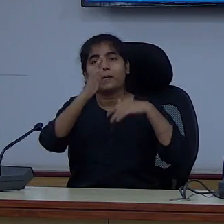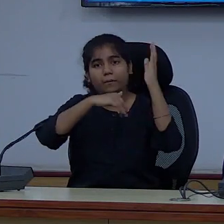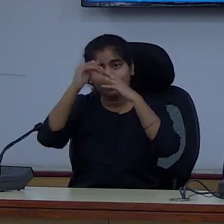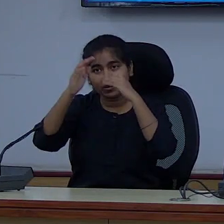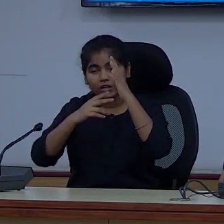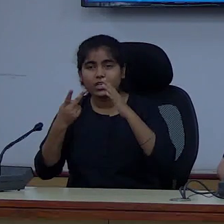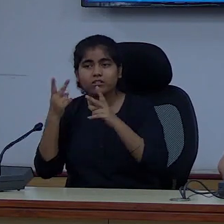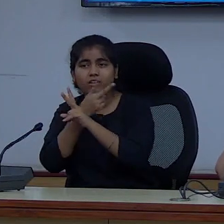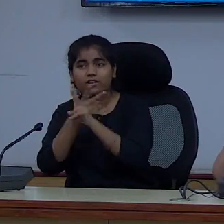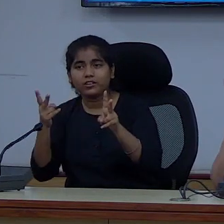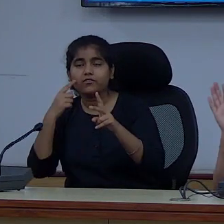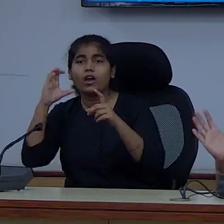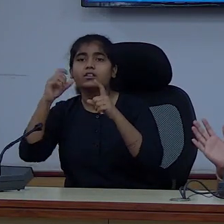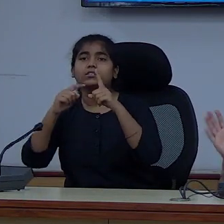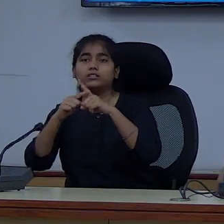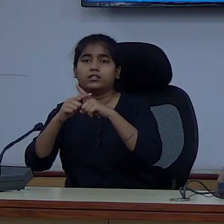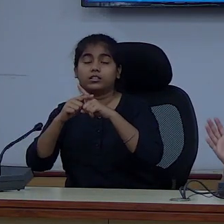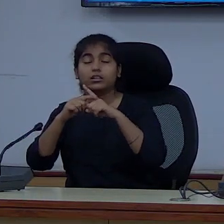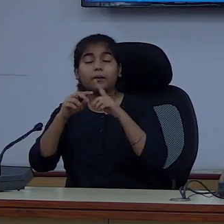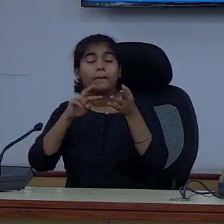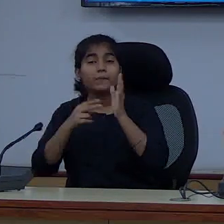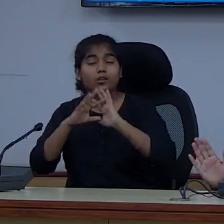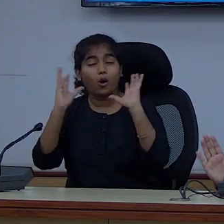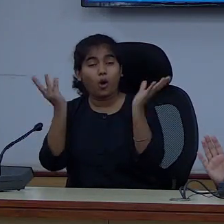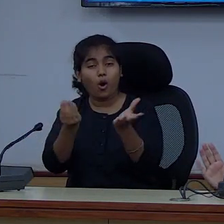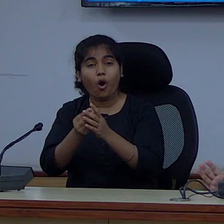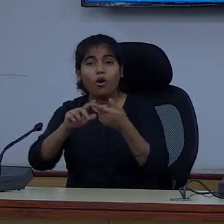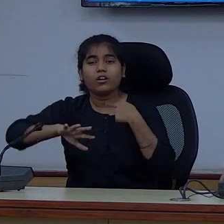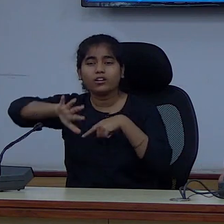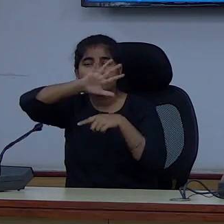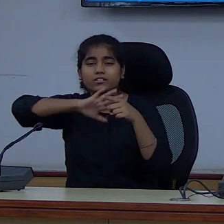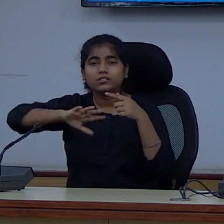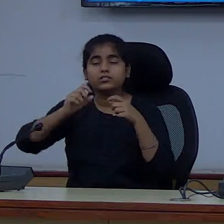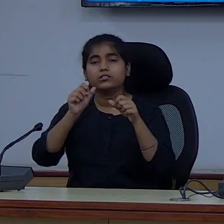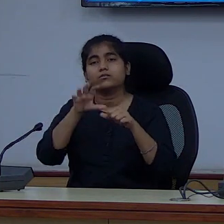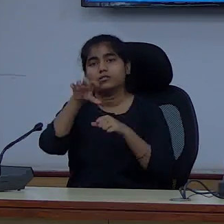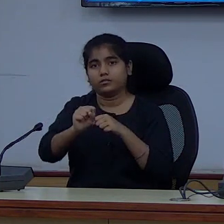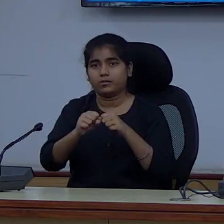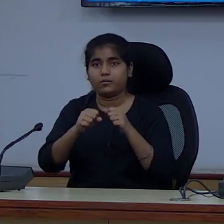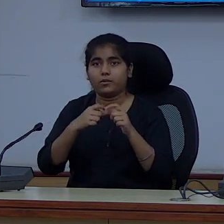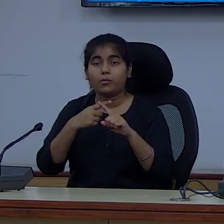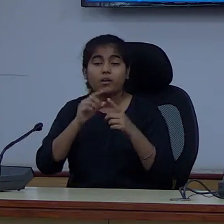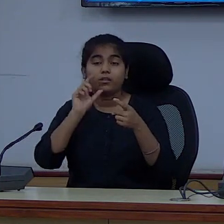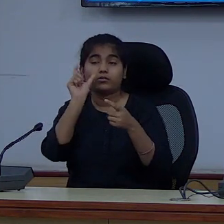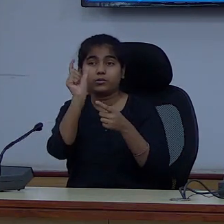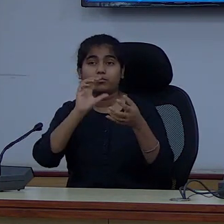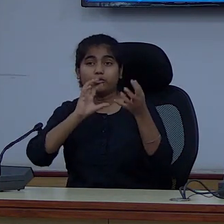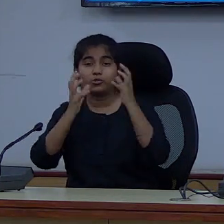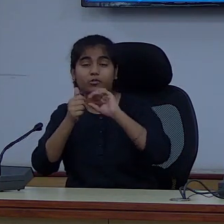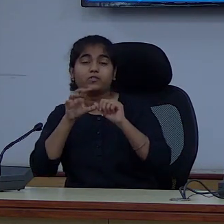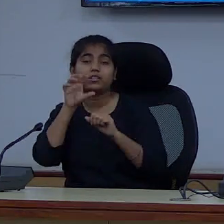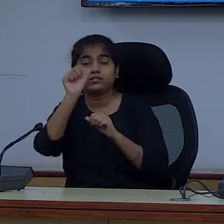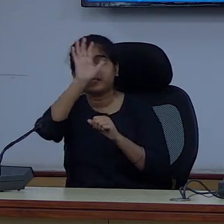बिल्डिंगों, ट्रांसपोर्टेशन, ICT, ताकि पूरा वातावरण, पूरा इकोसिस्टम सुगम्य बन जाए एंड वी मूव टुवर्ड्स